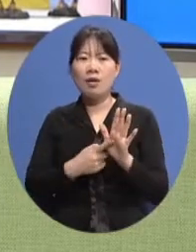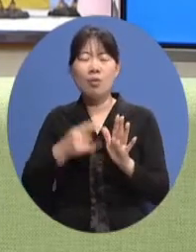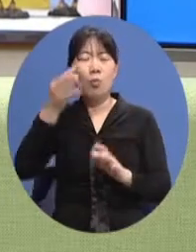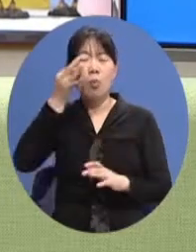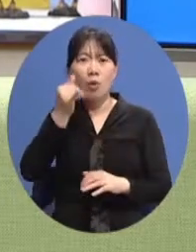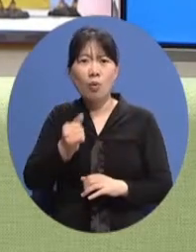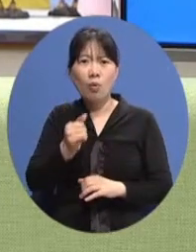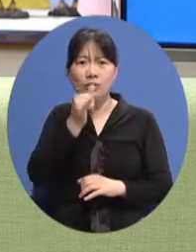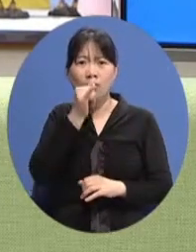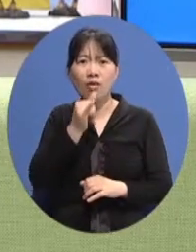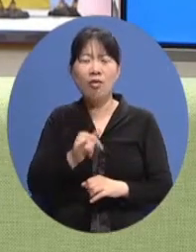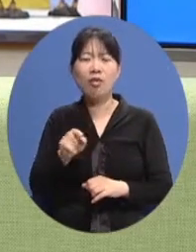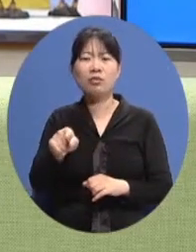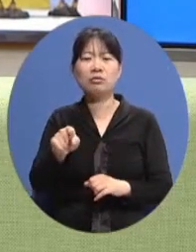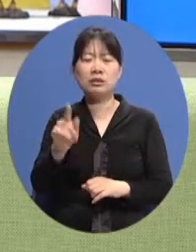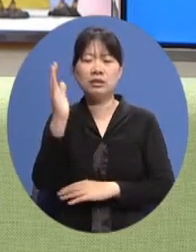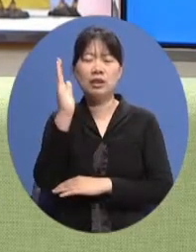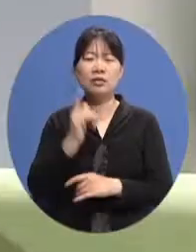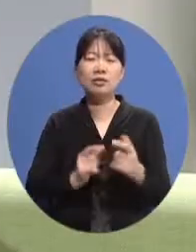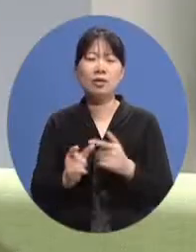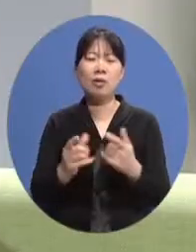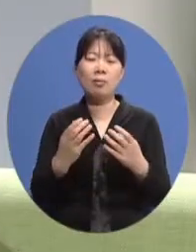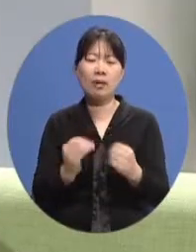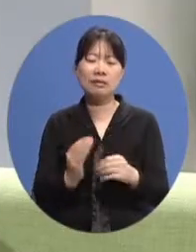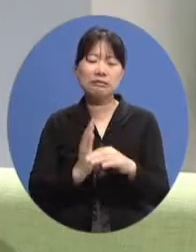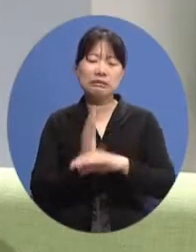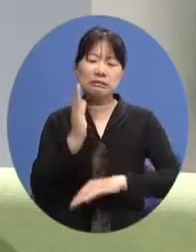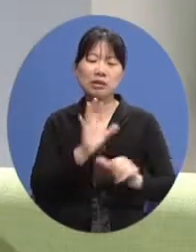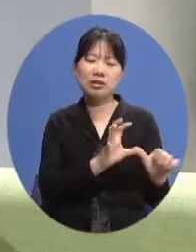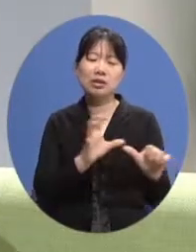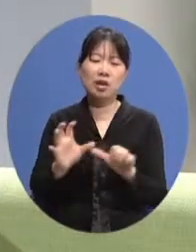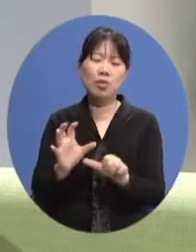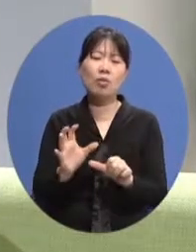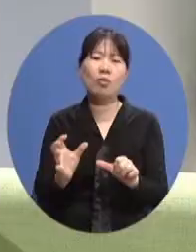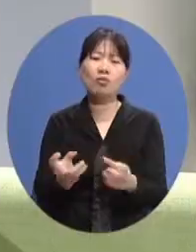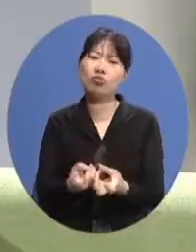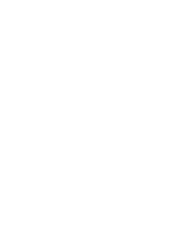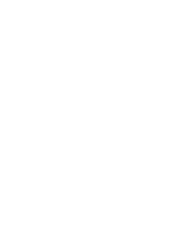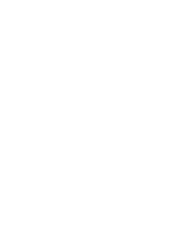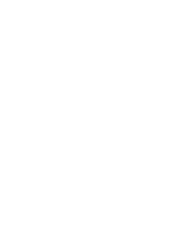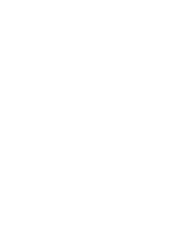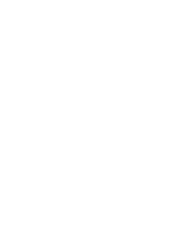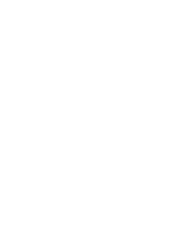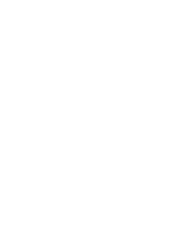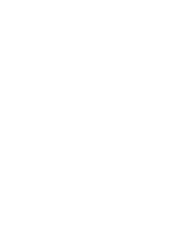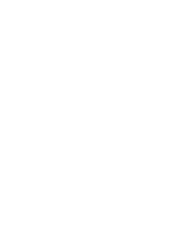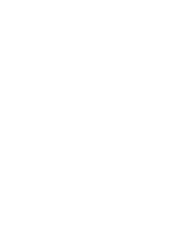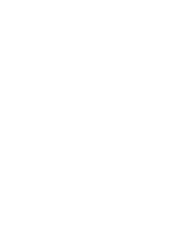보여줘. 그러면은 아이는 그 이야기를 좀더더 많이 사용할 수밖에 없게 됩니다.